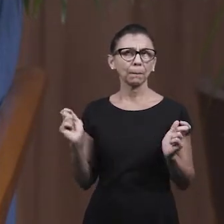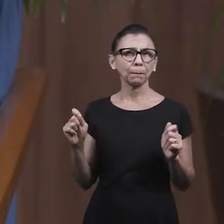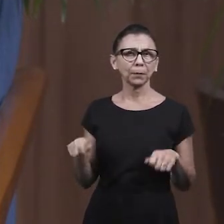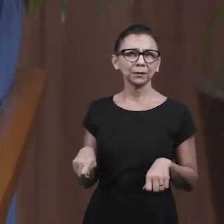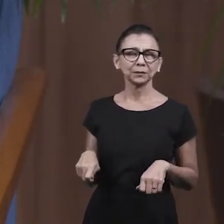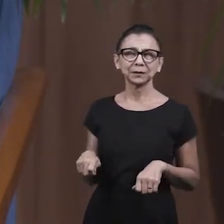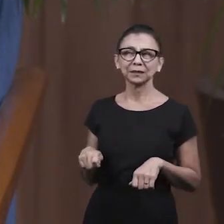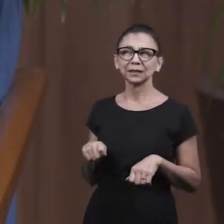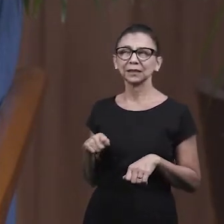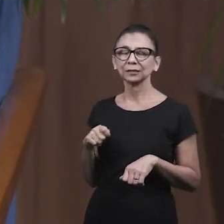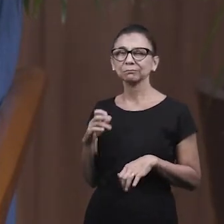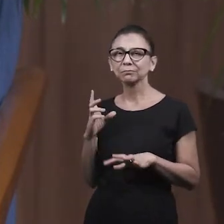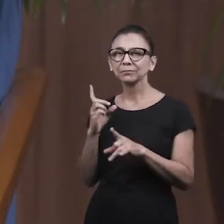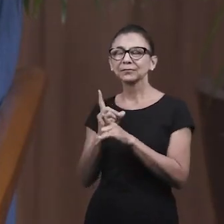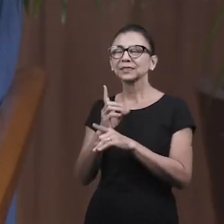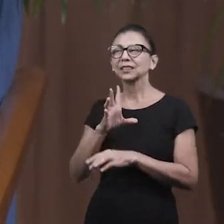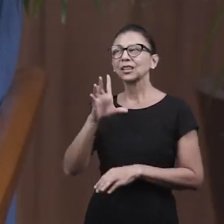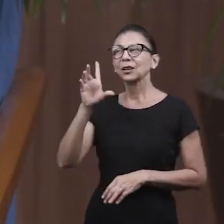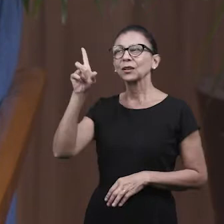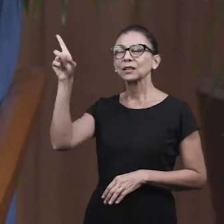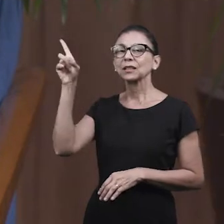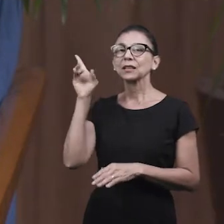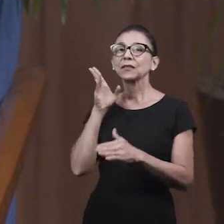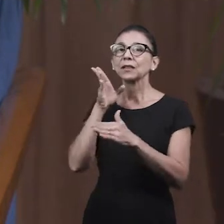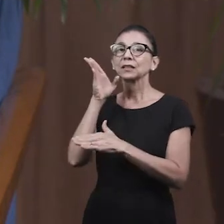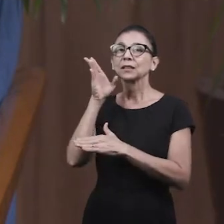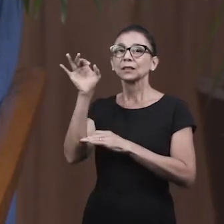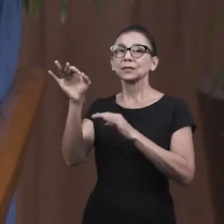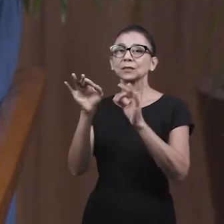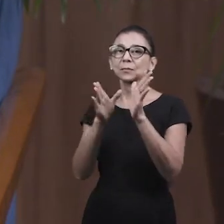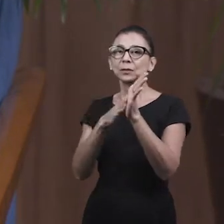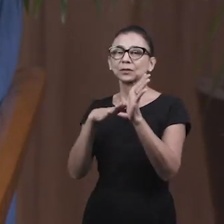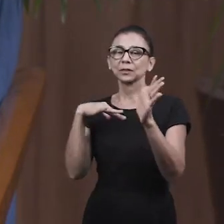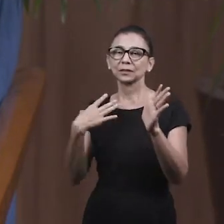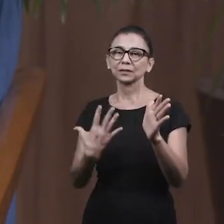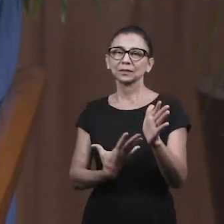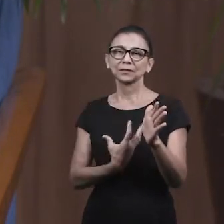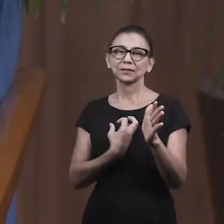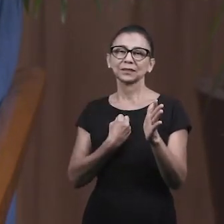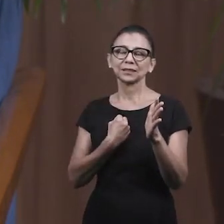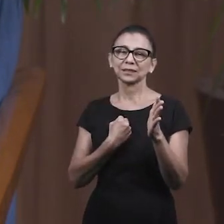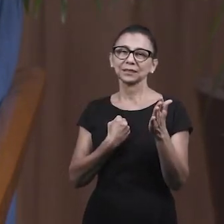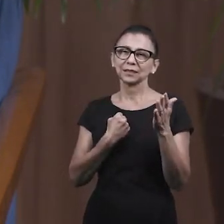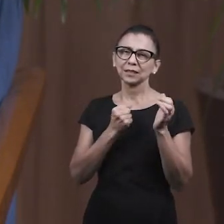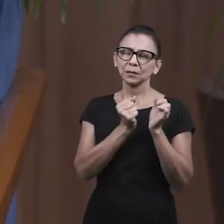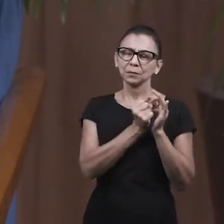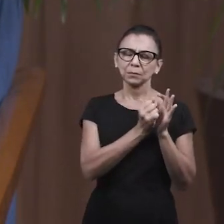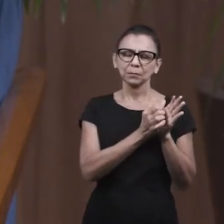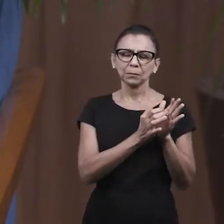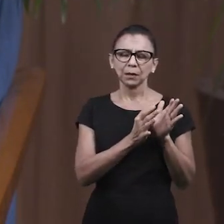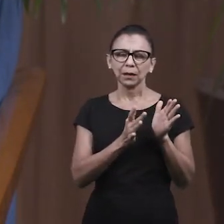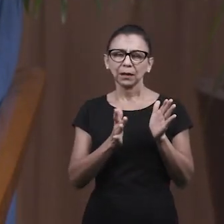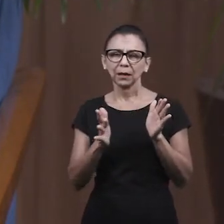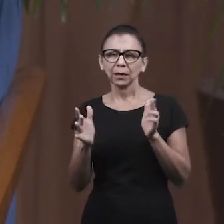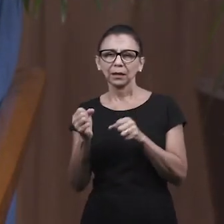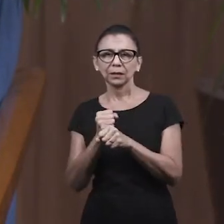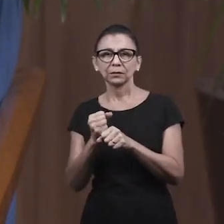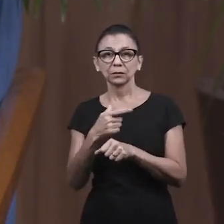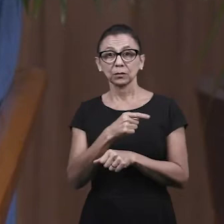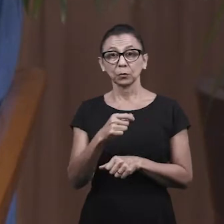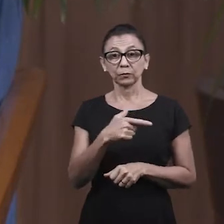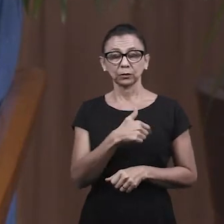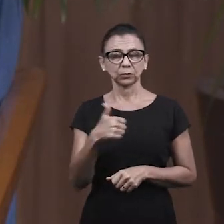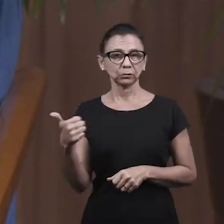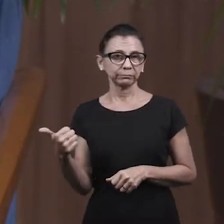possibilité d'avoir une rencontre avec Dieu et entrer dans son projet merveilleux de salut. Le long de toute cette